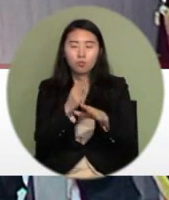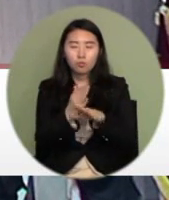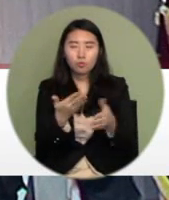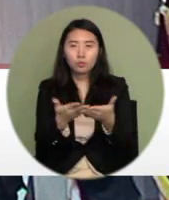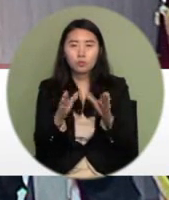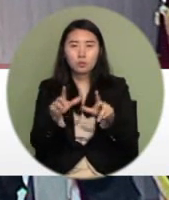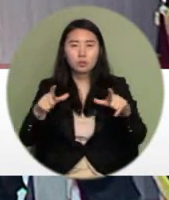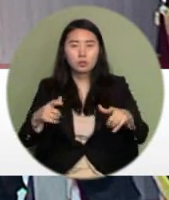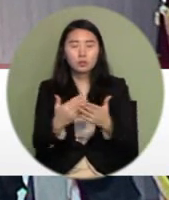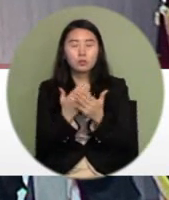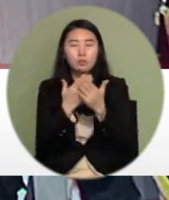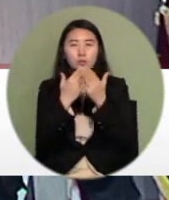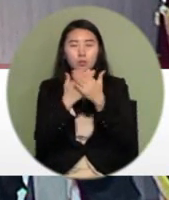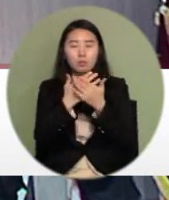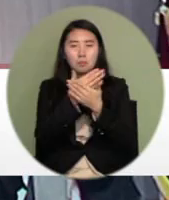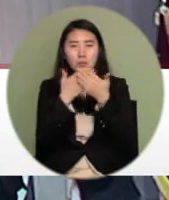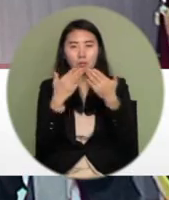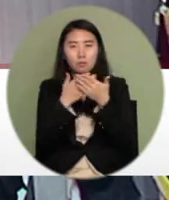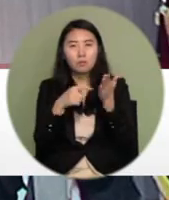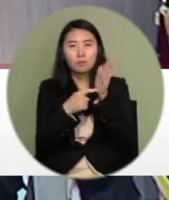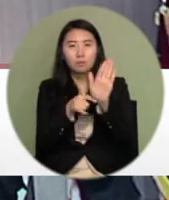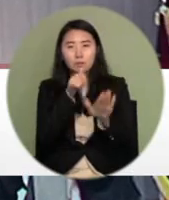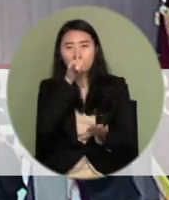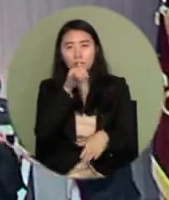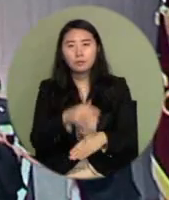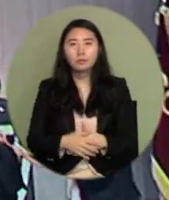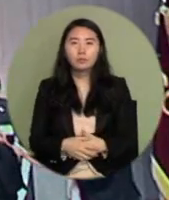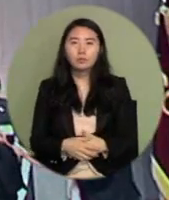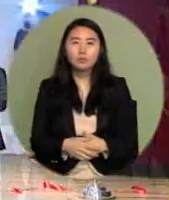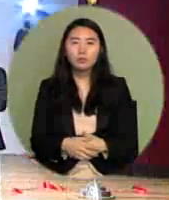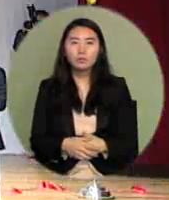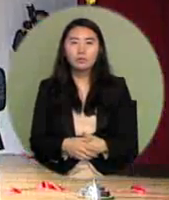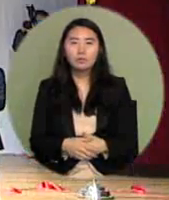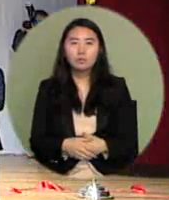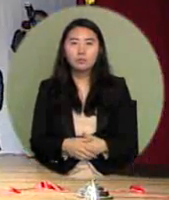지역 개발이라는 청사진을 제시했습니다. 박용 기자입니다.